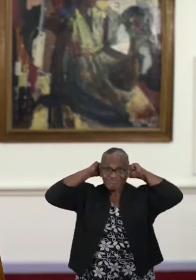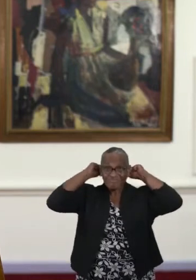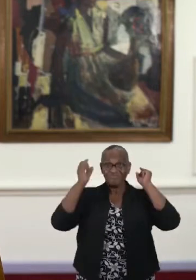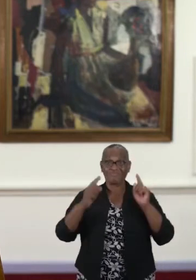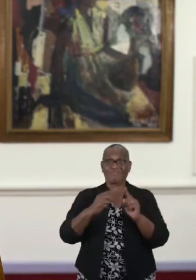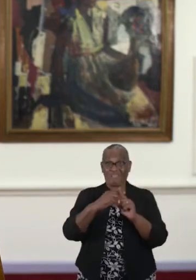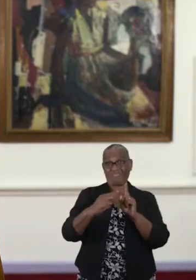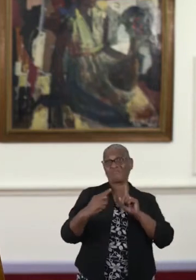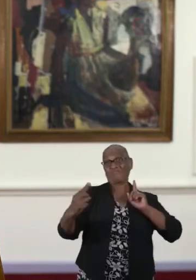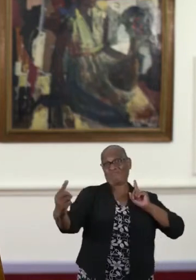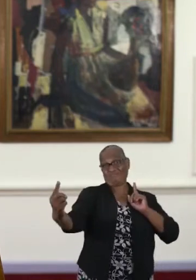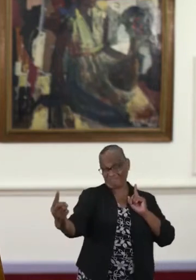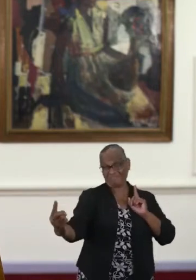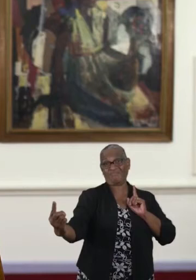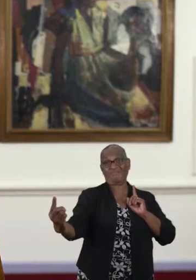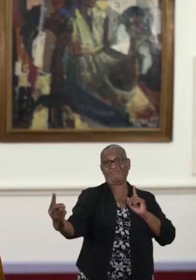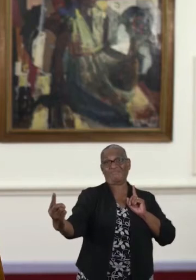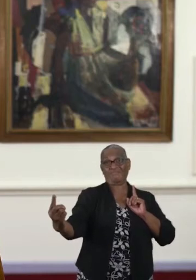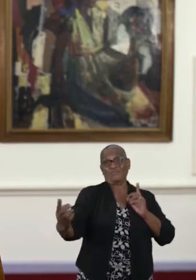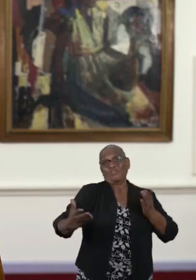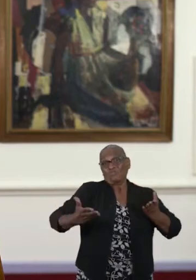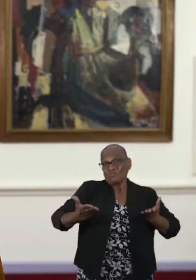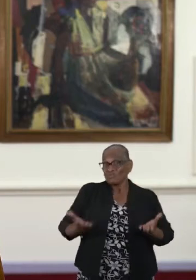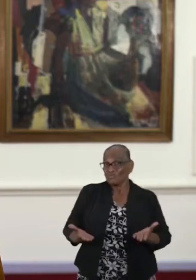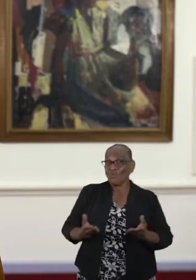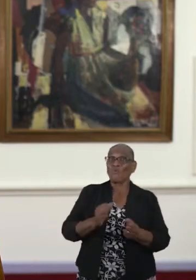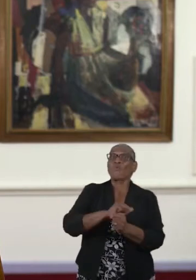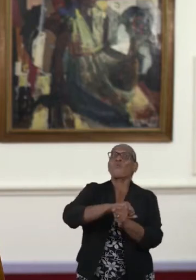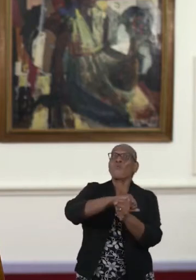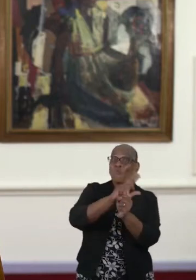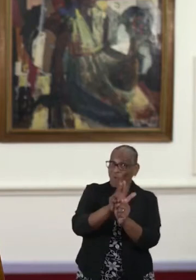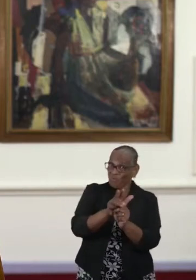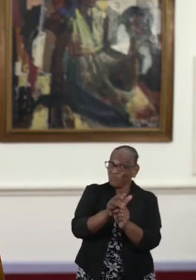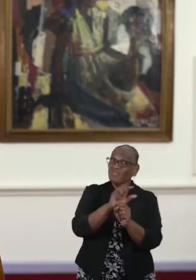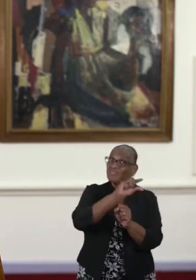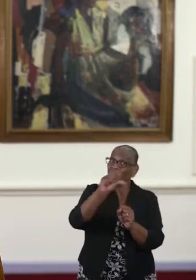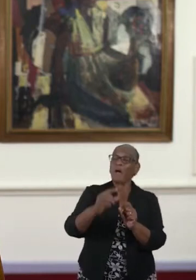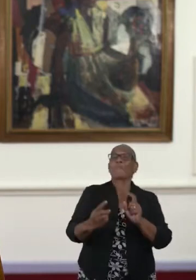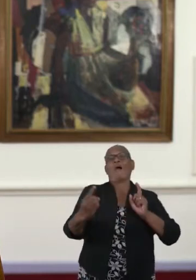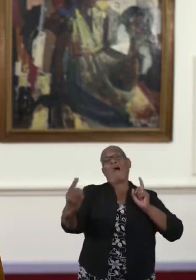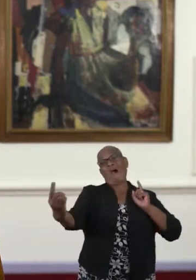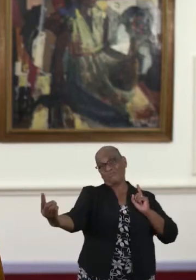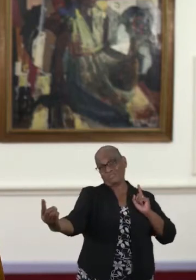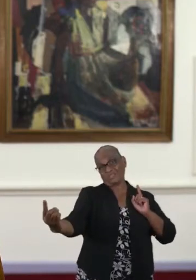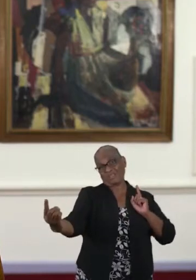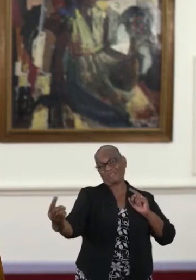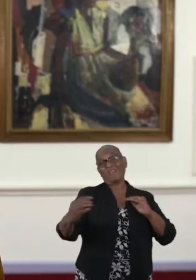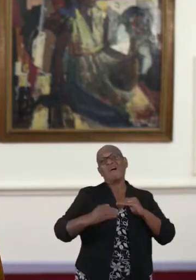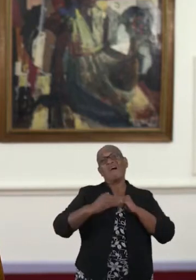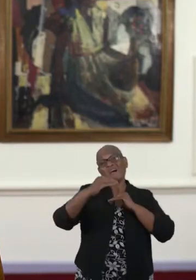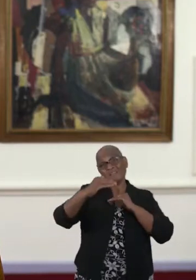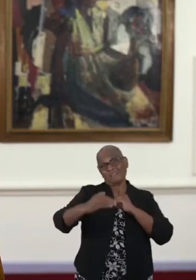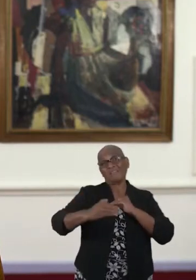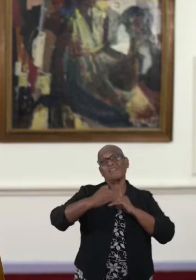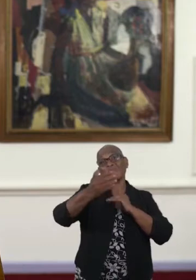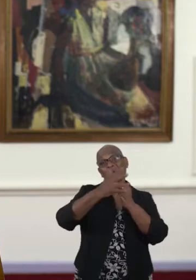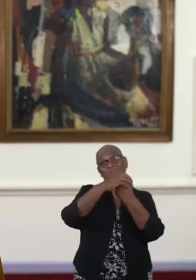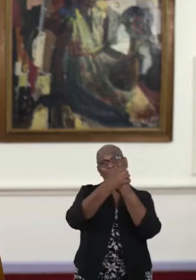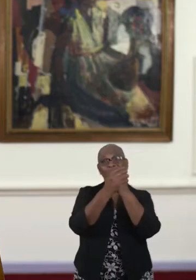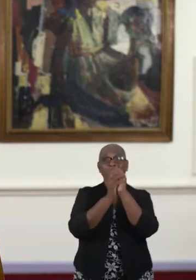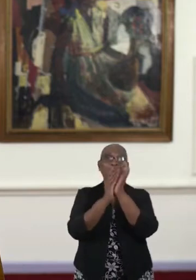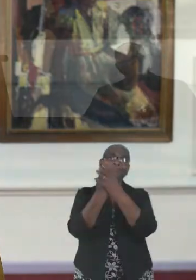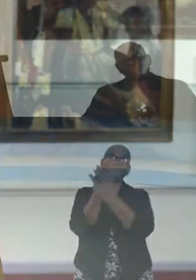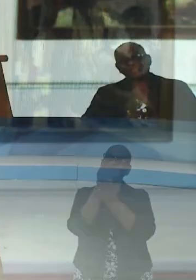worden geëvalueerd, bijgewerkt en beschreven. Sant-okyi blikte terug op de periode vanaf 13 maart waarin